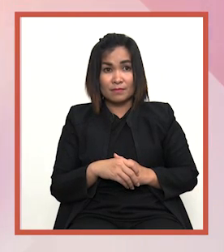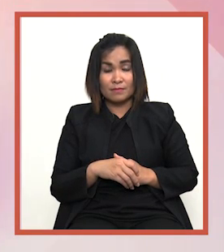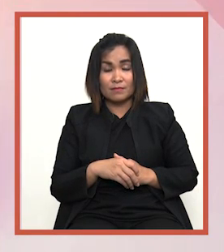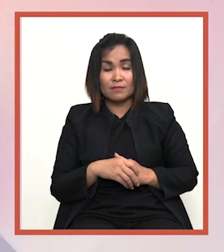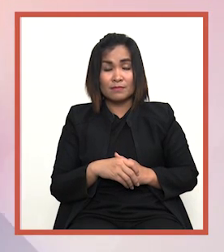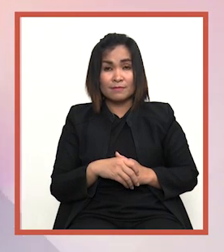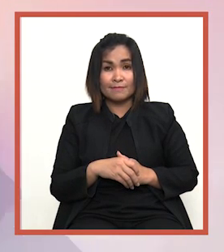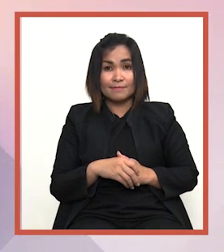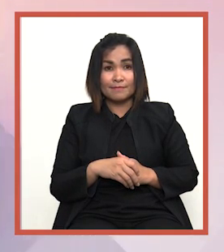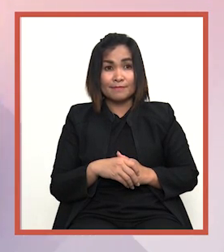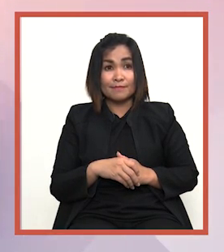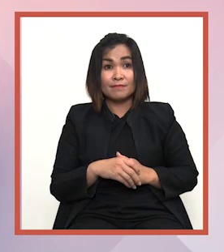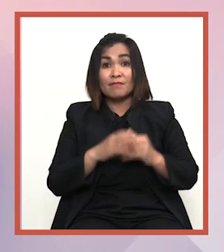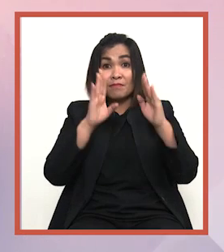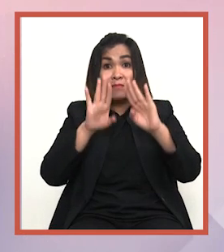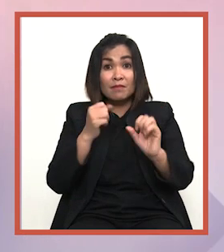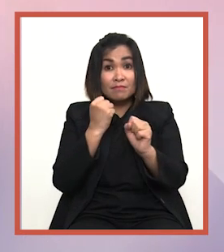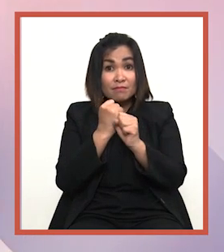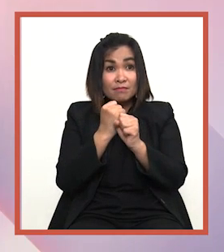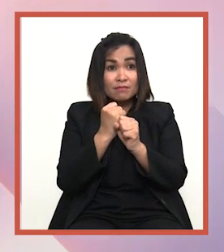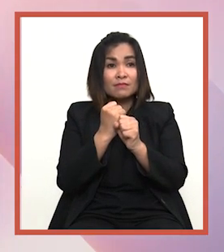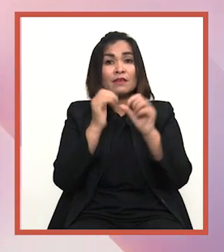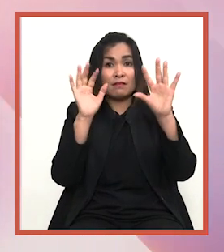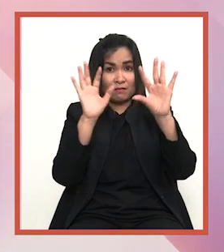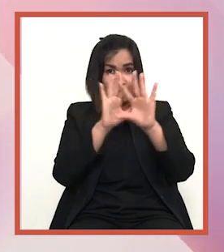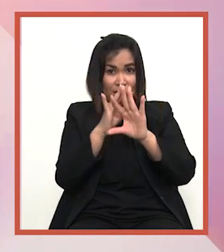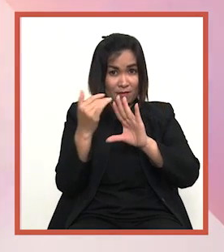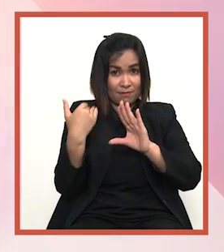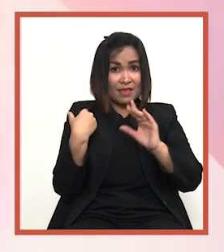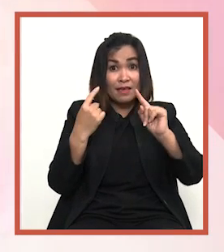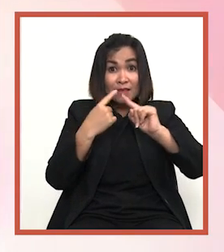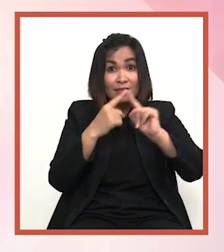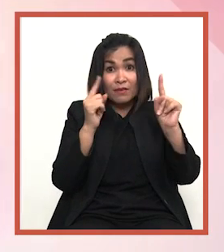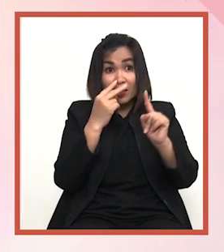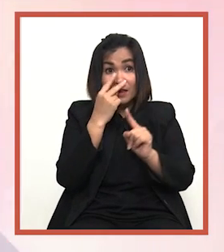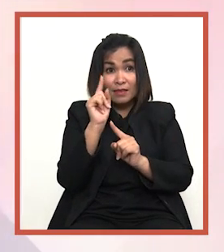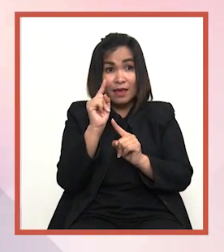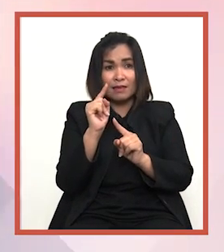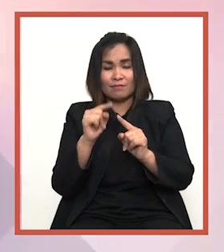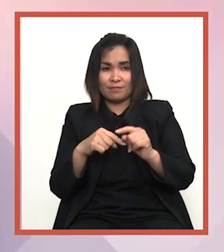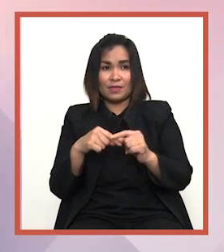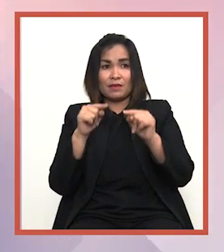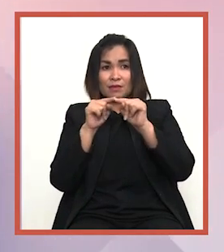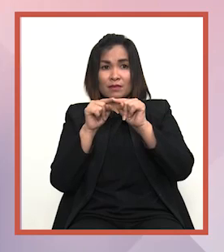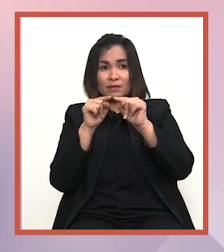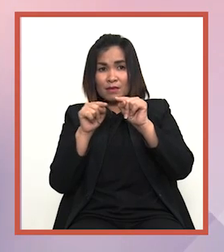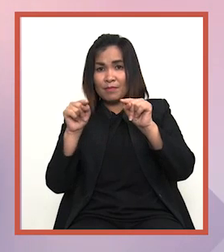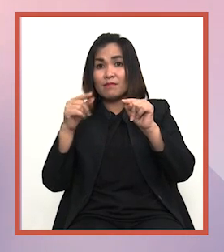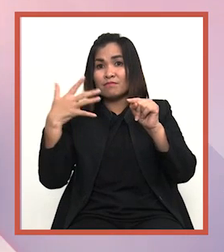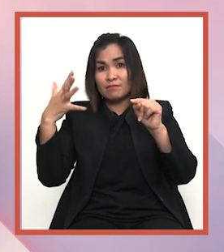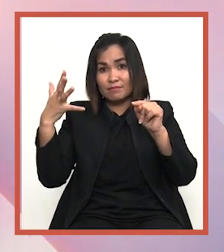อยู่นะครับแบบการทำงานก็คล้ายๆกันครับนะเพียงแค่นะครับตัดเส้นปะออกนะครับจากดีเลย์นะครับออก